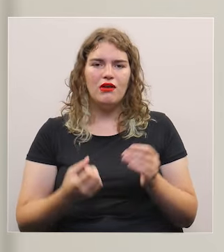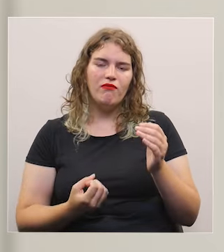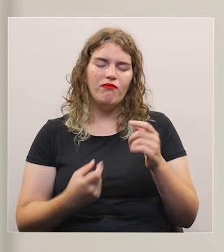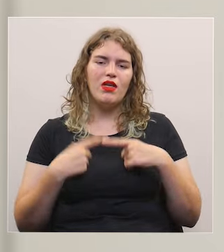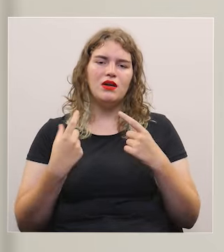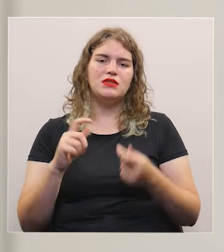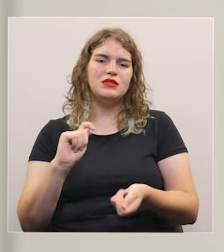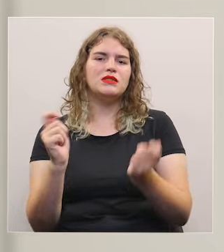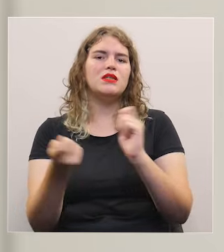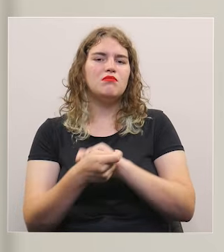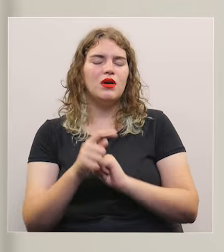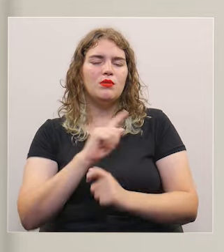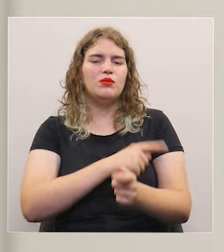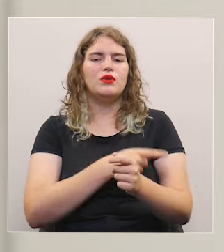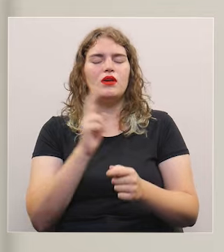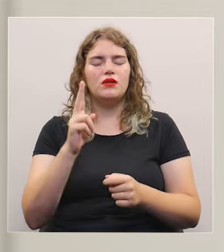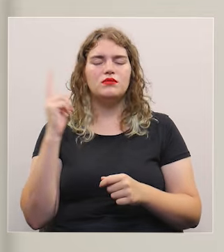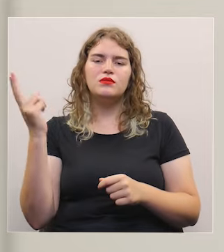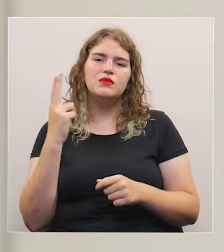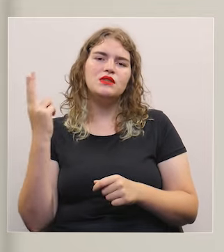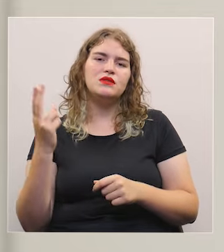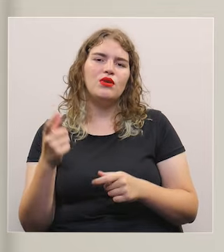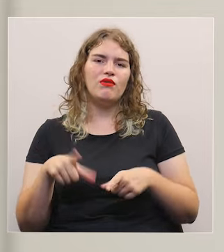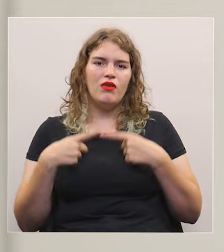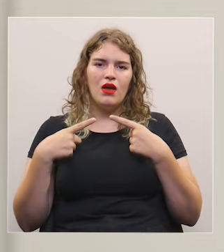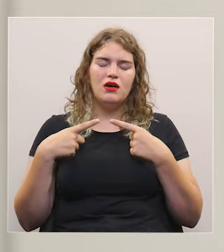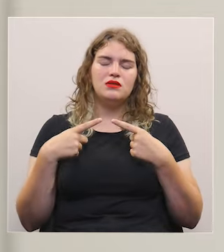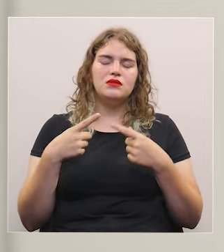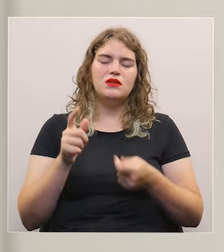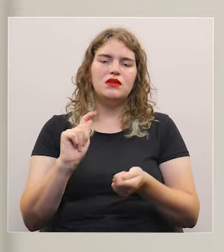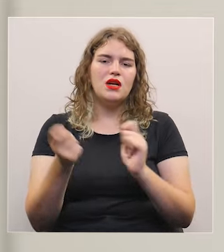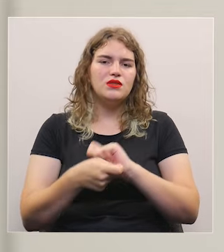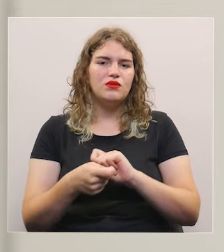poți să ai o viață schimbată de puterea Lui Dumnezeu, o